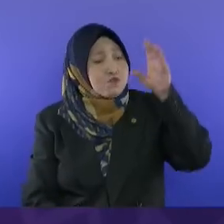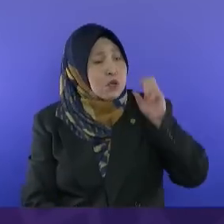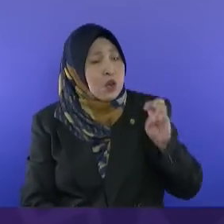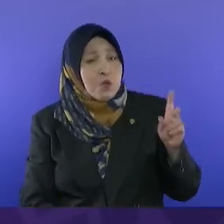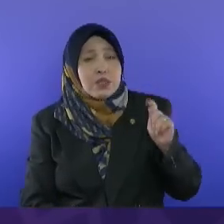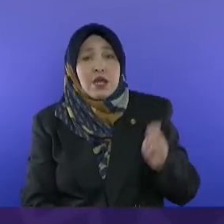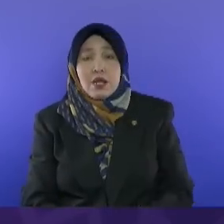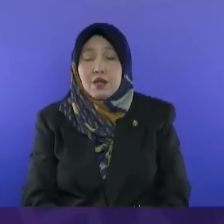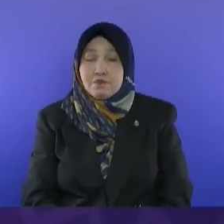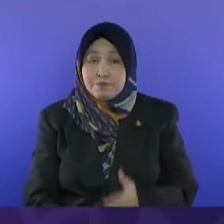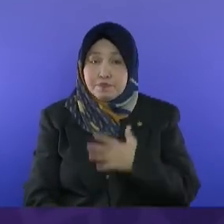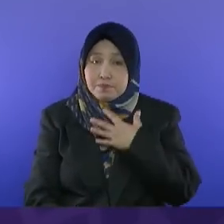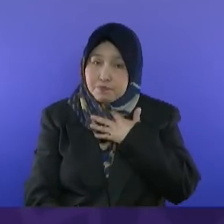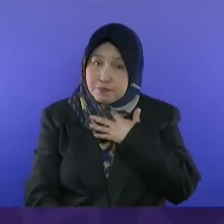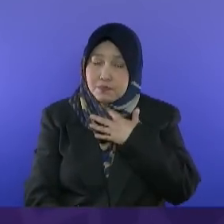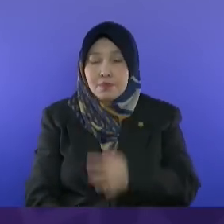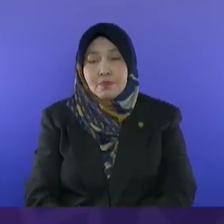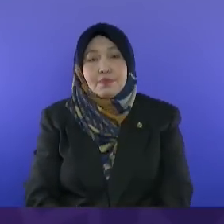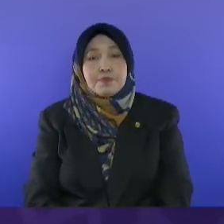ta'ala